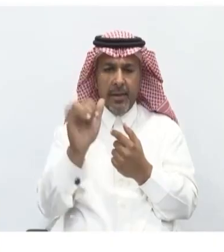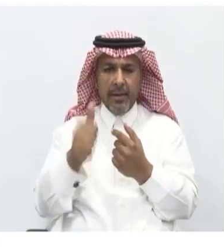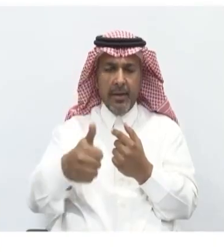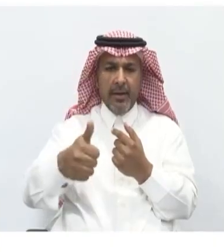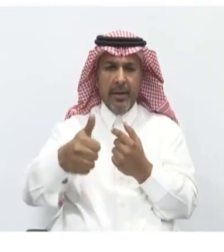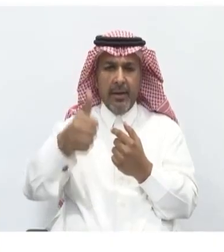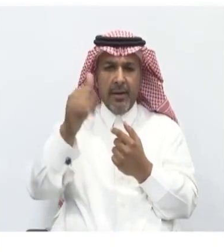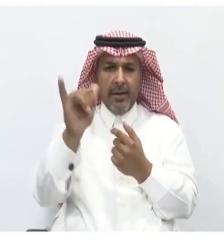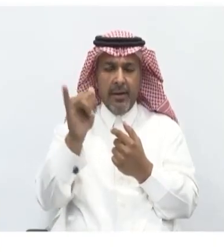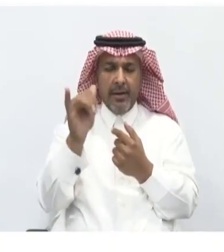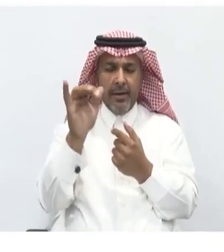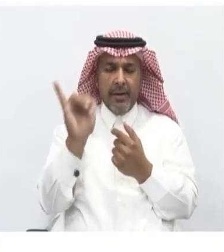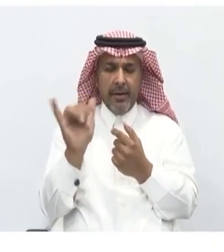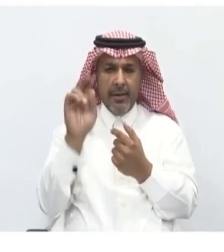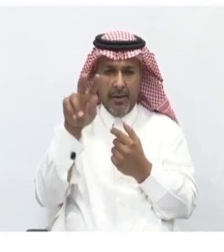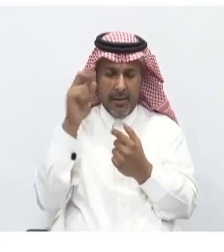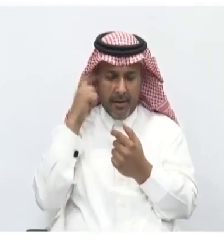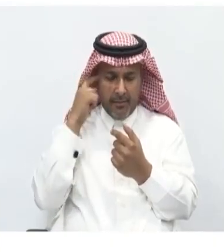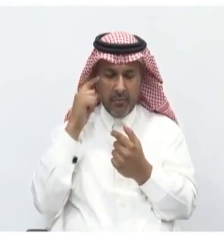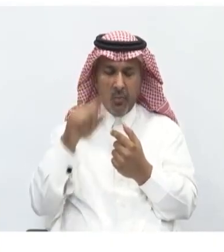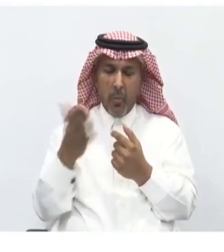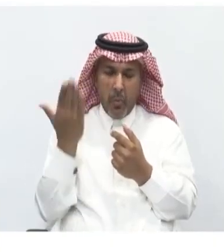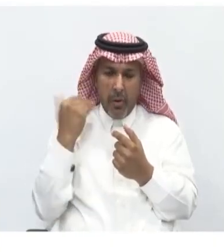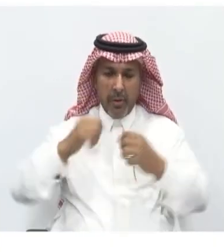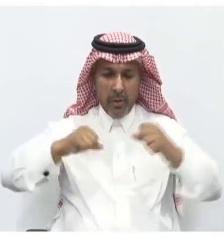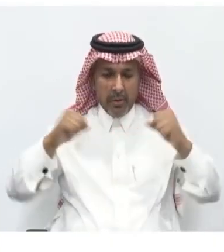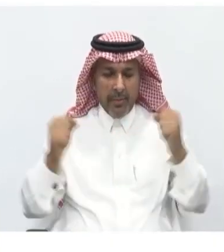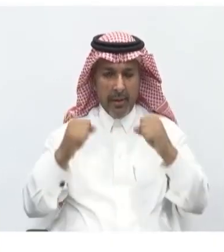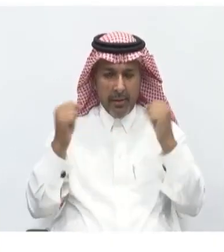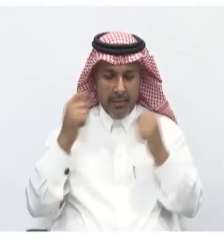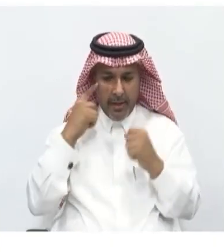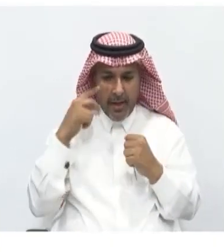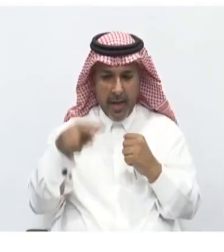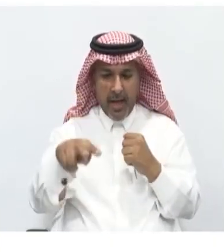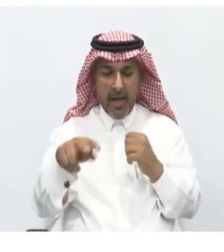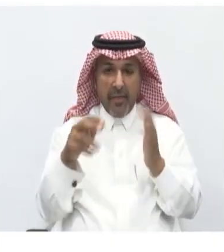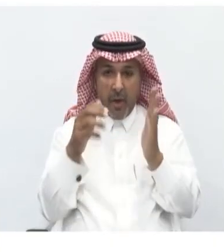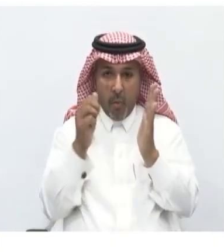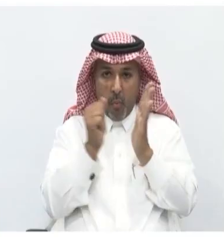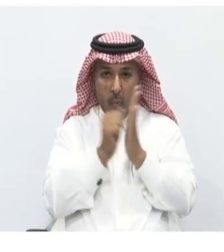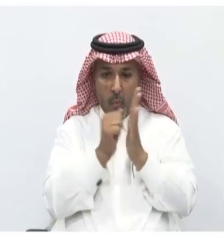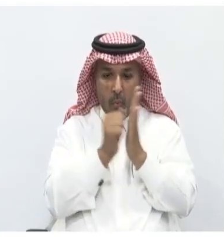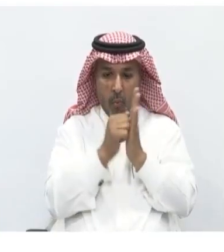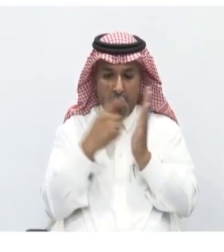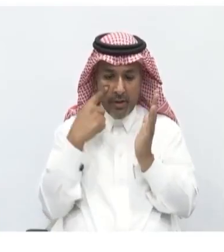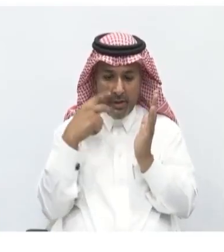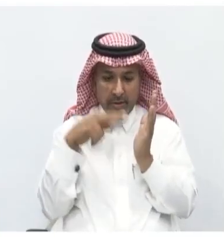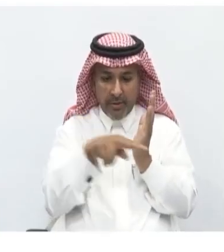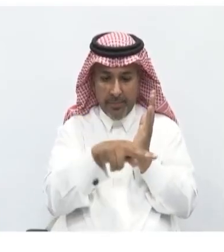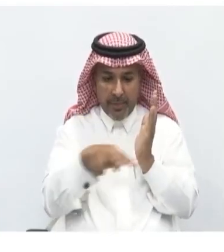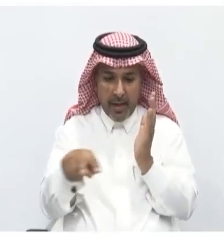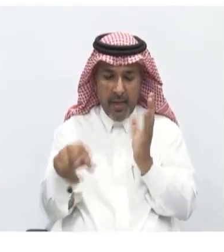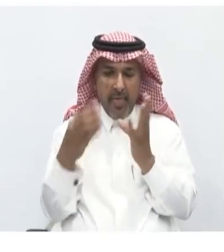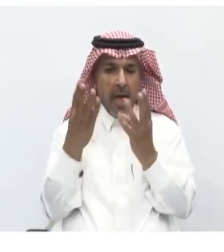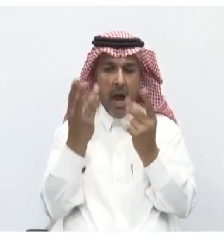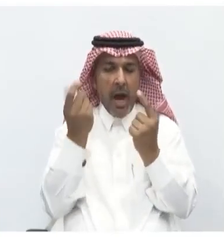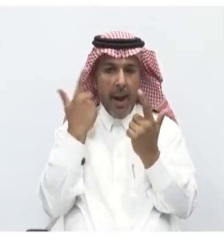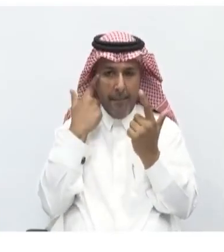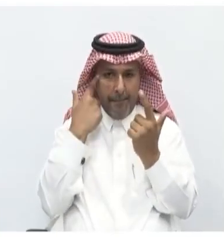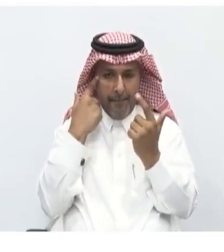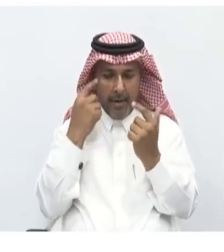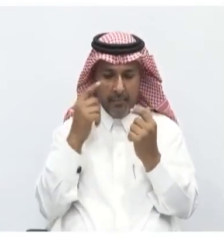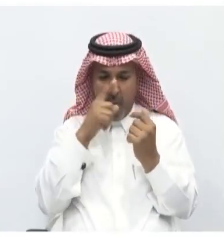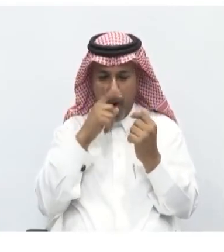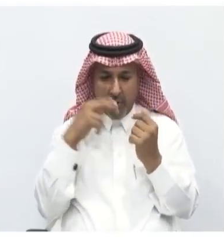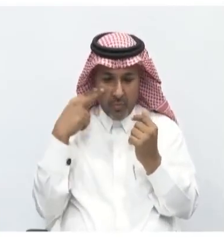وحلينا تدريبات لديك نشاط منزلي فسر معادله الكيميائيه الموزونه الاتيه من حيث